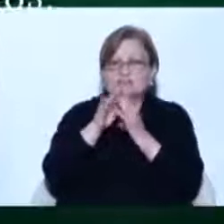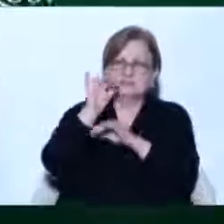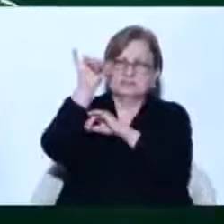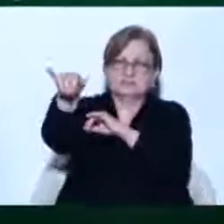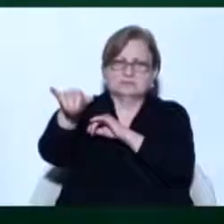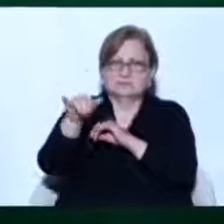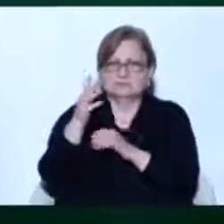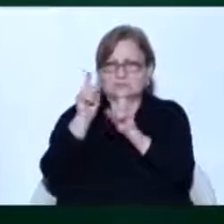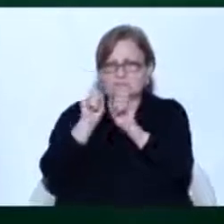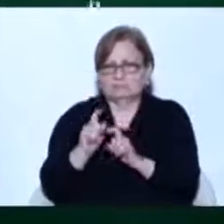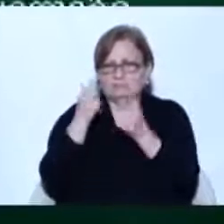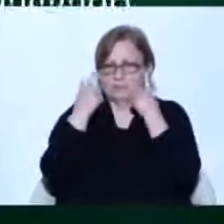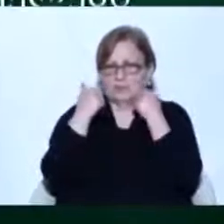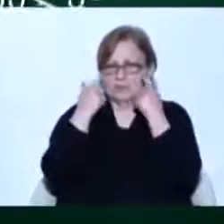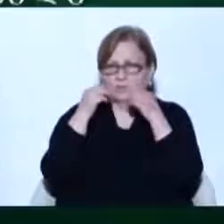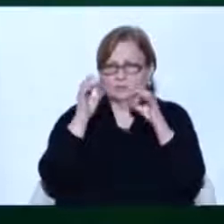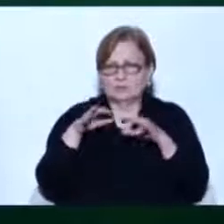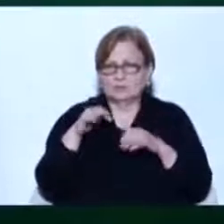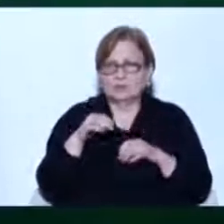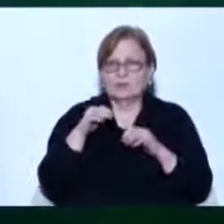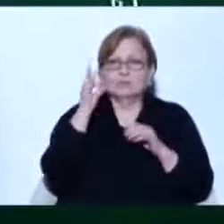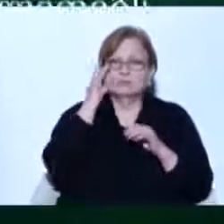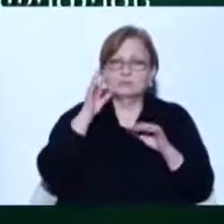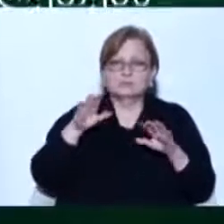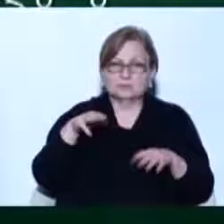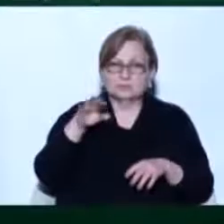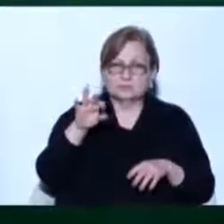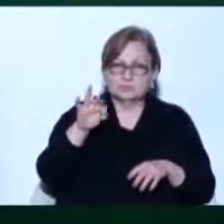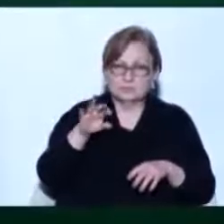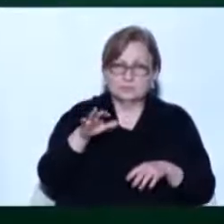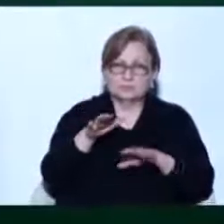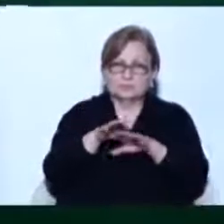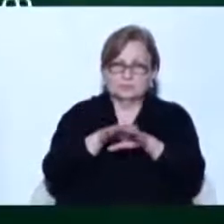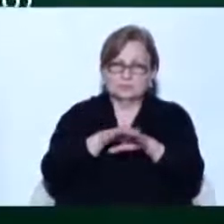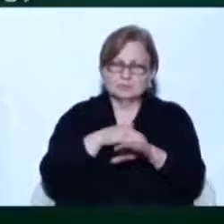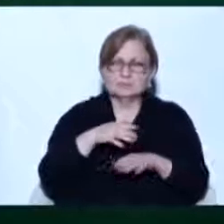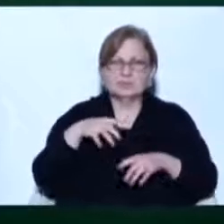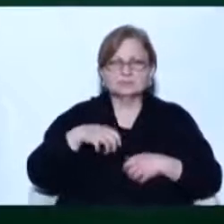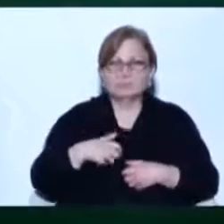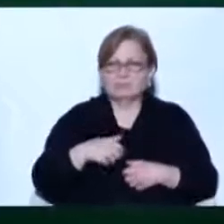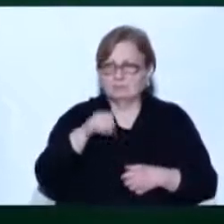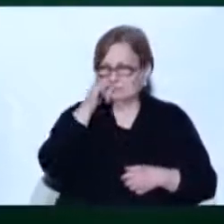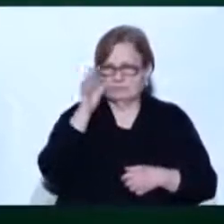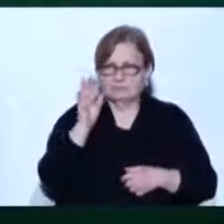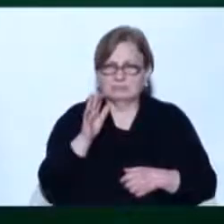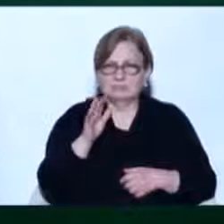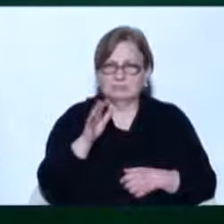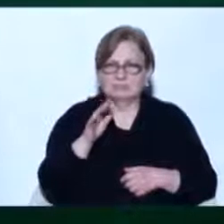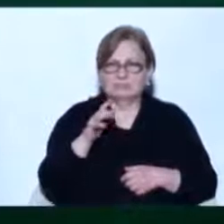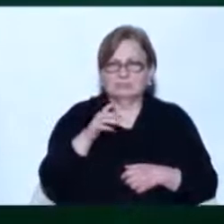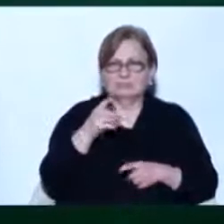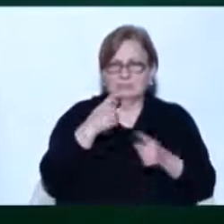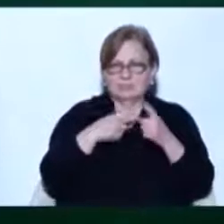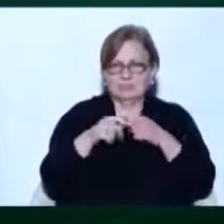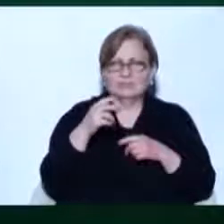გულამოსკვნით ტიროდა. ფუტკარი ტოტო დიდხანს ვერ ძლებდა მოწყენილი. შემოესნებოდა